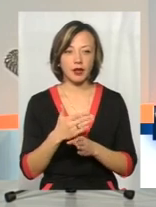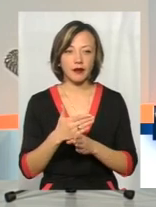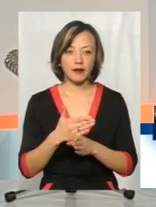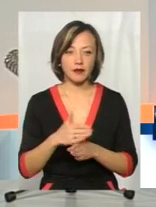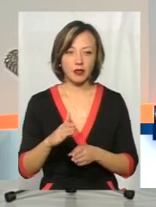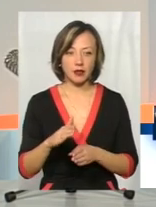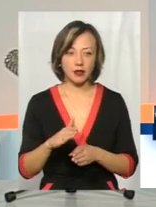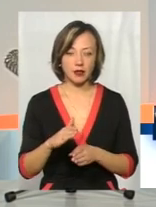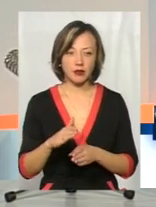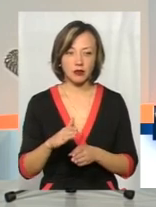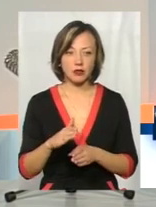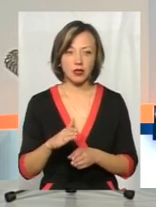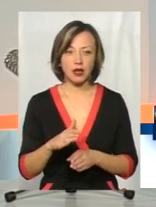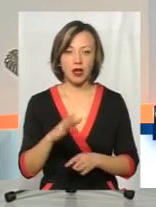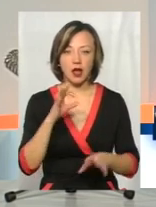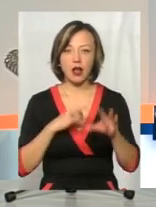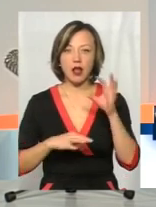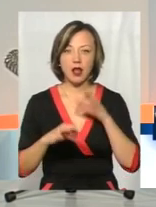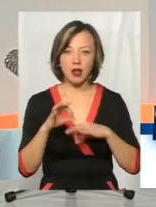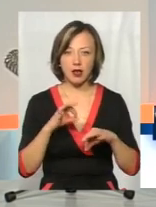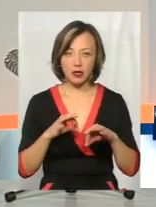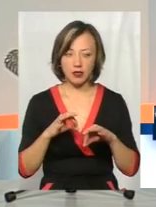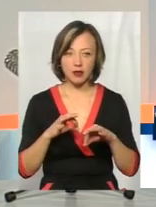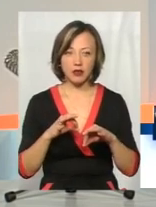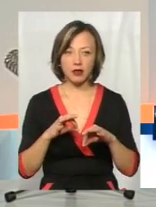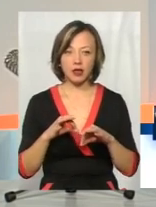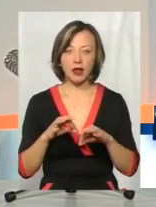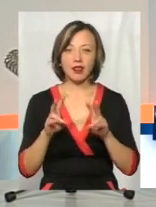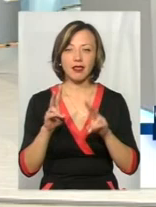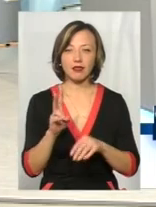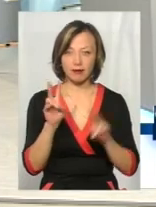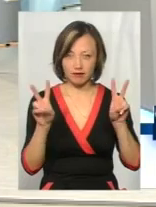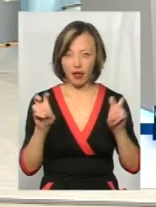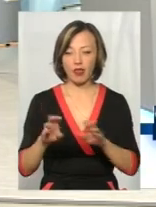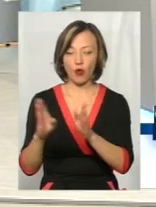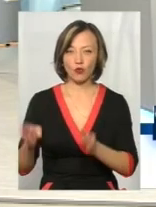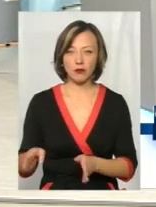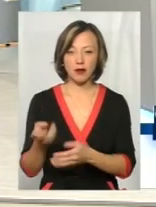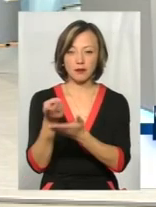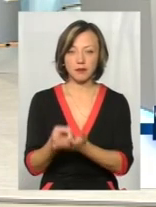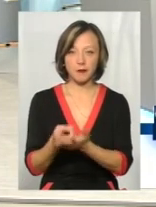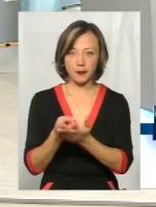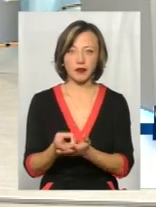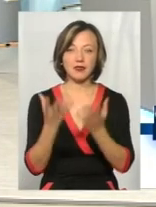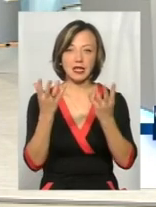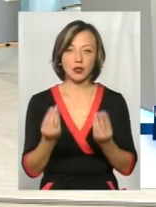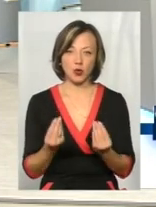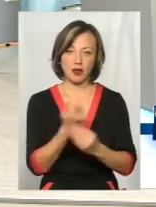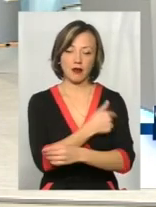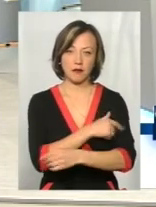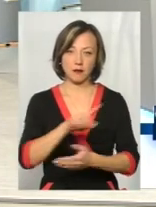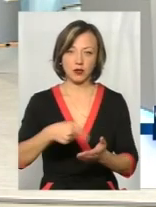виділяються ліки, як ми називаємо, ліки на тумбочку, для перебування хворих в стаціонарі Хмельницької міської